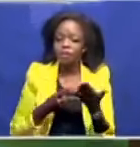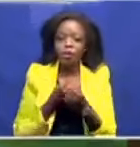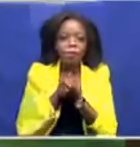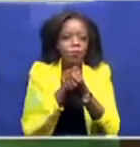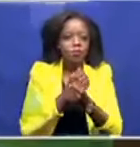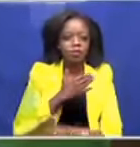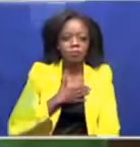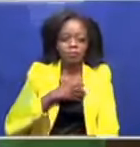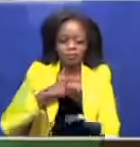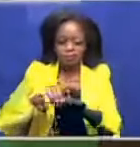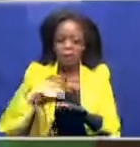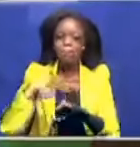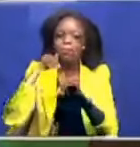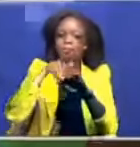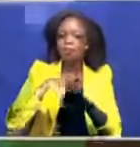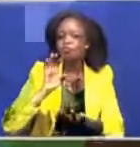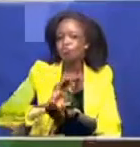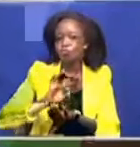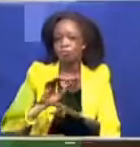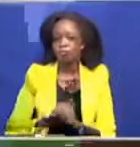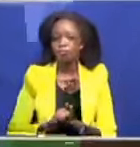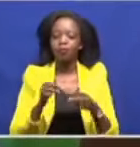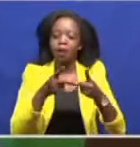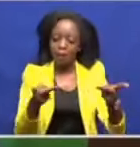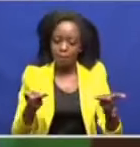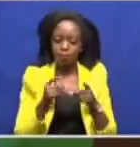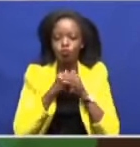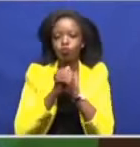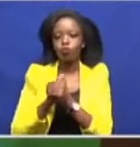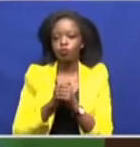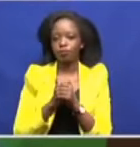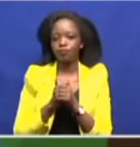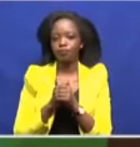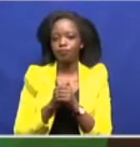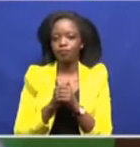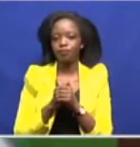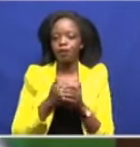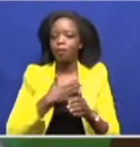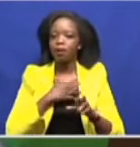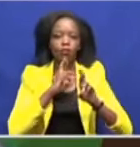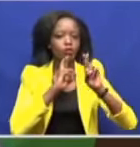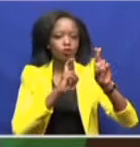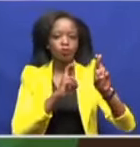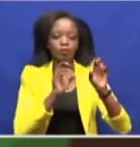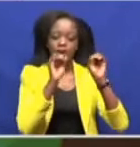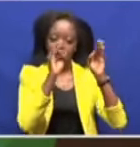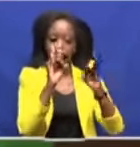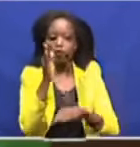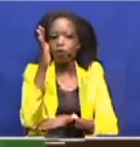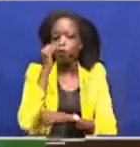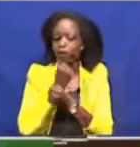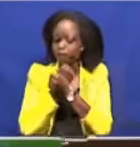katika kanisani, nikiwa katika mahali pa kumwabudu. Mimi najibu, kama Mungu